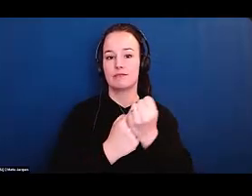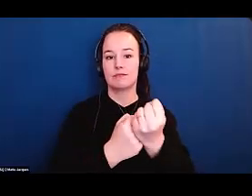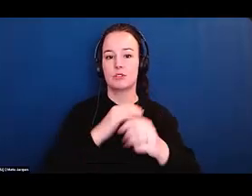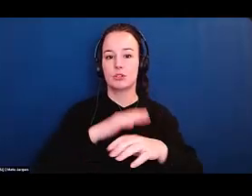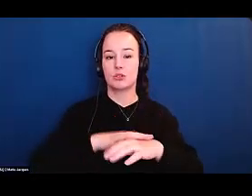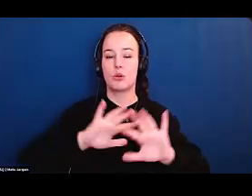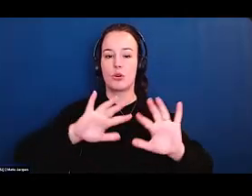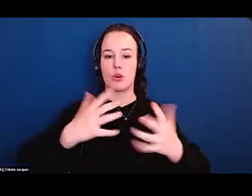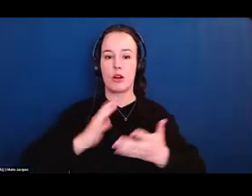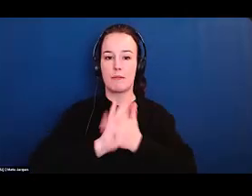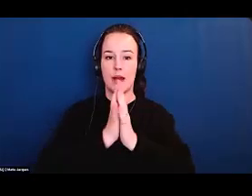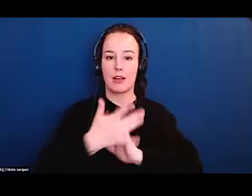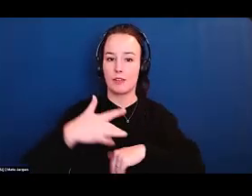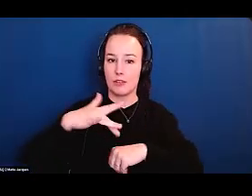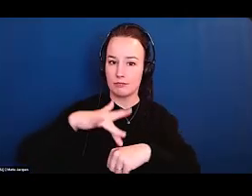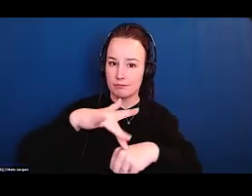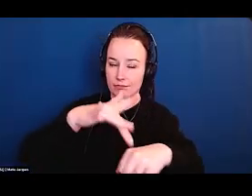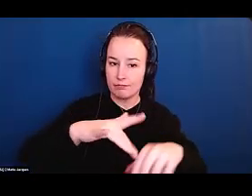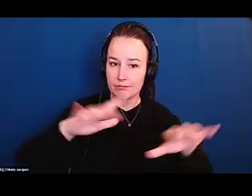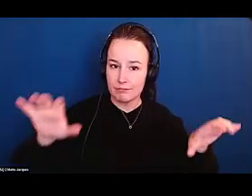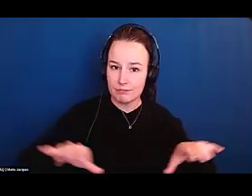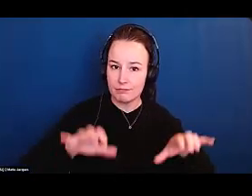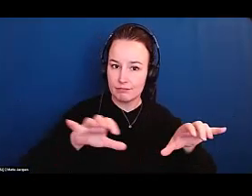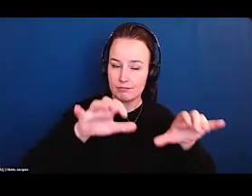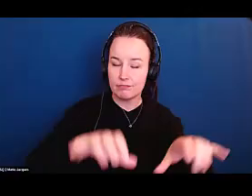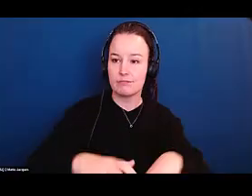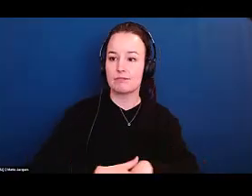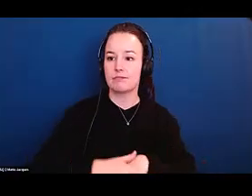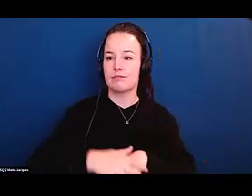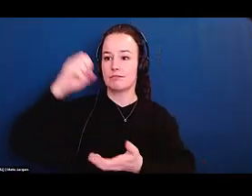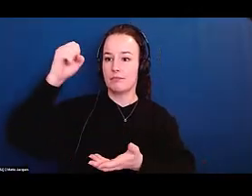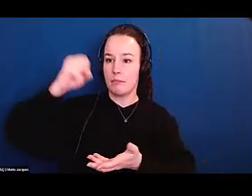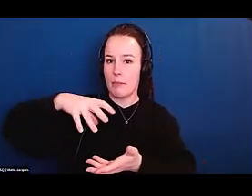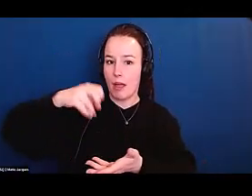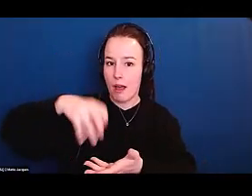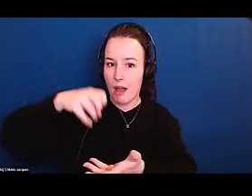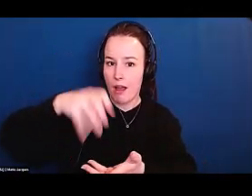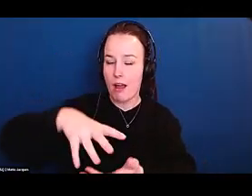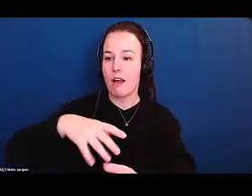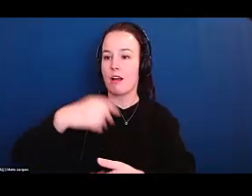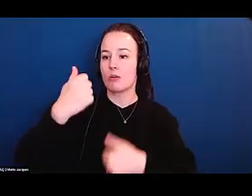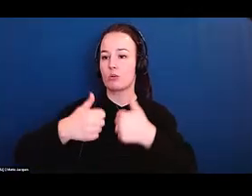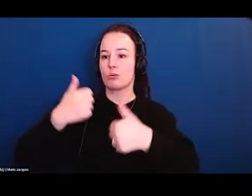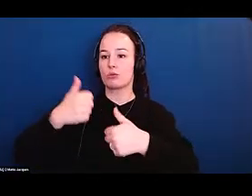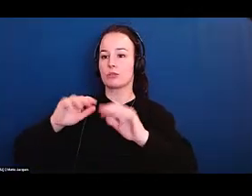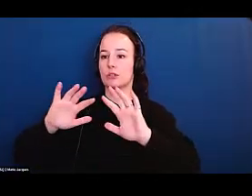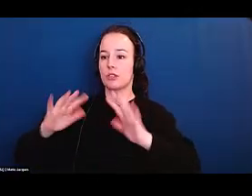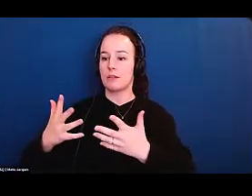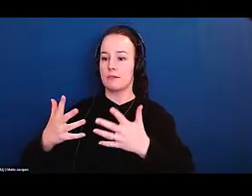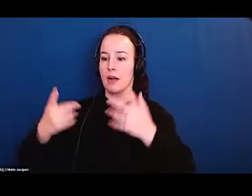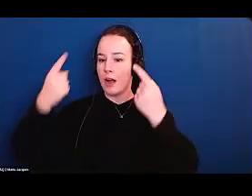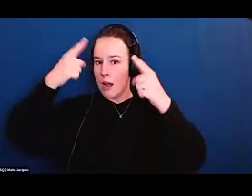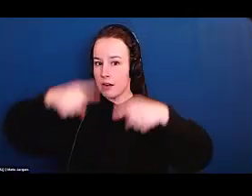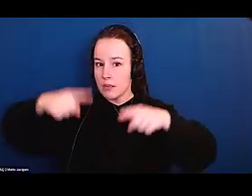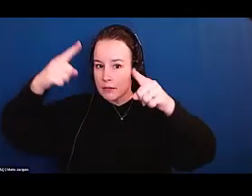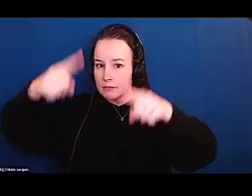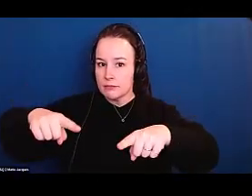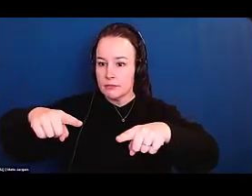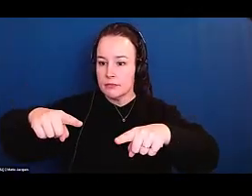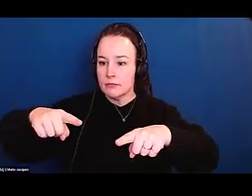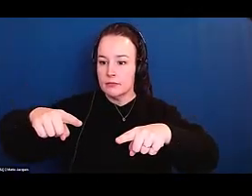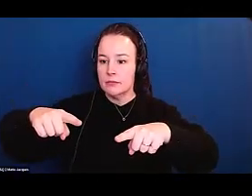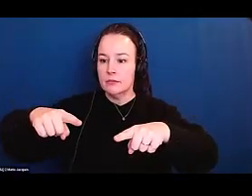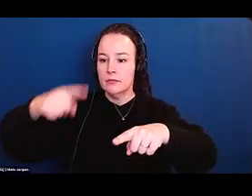en œuvre, sur la planification, comment construire des